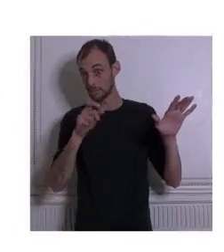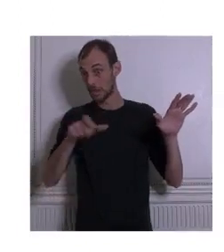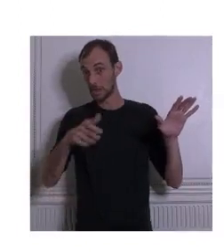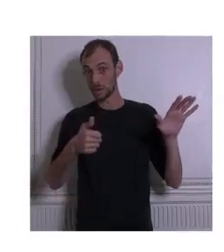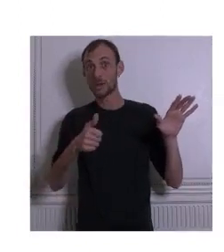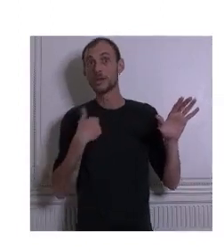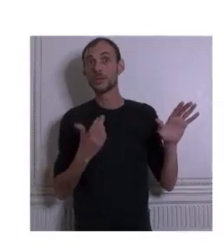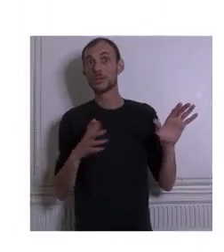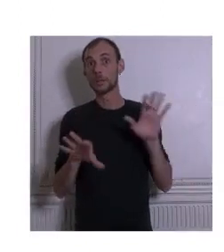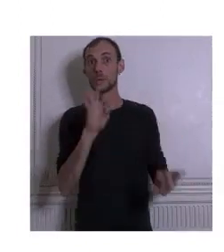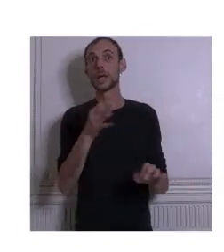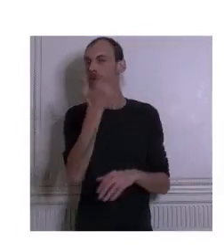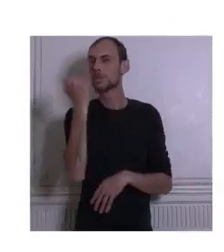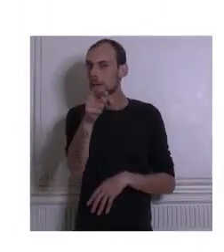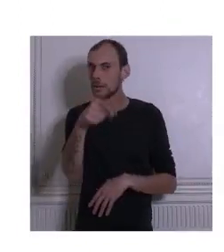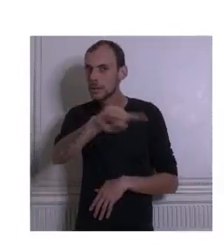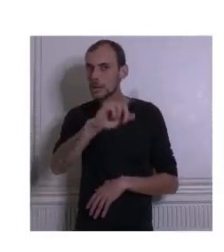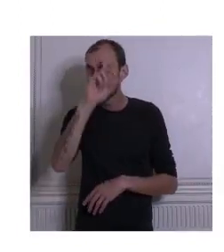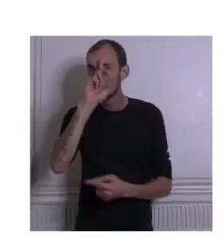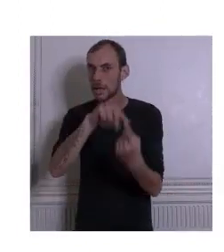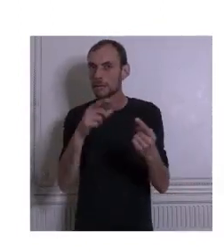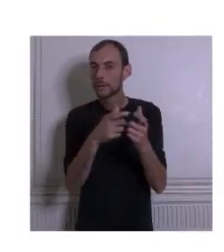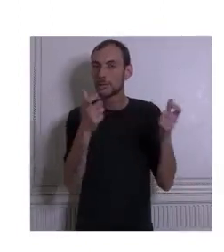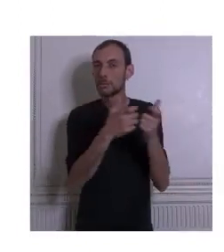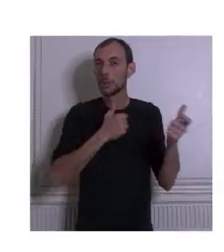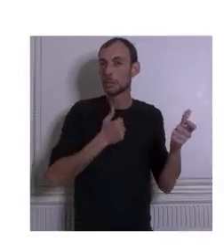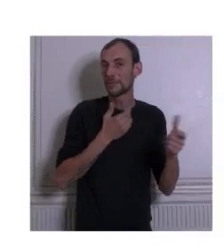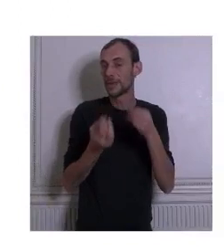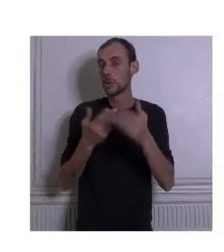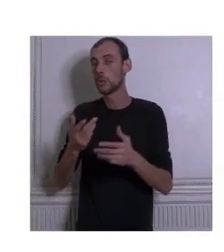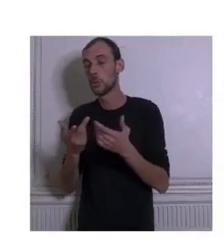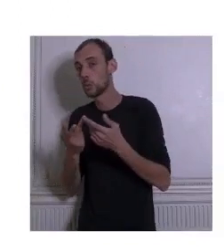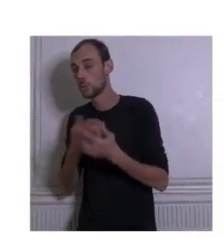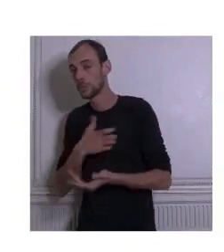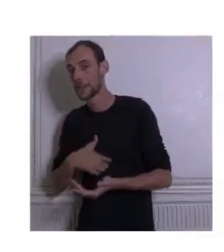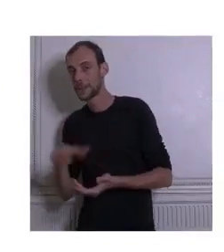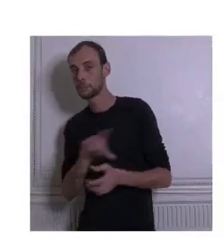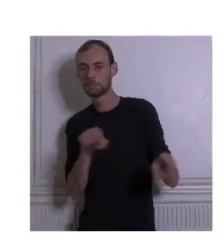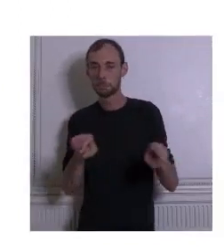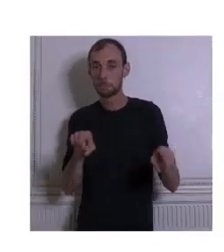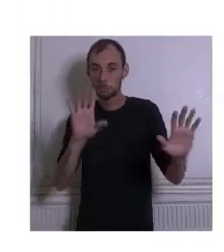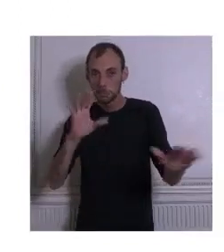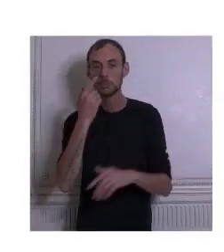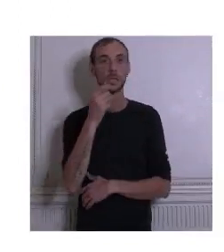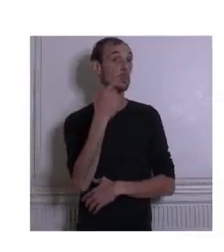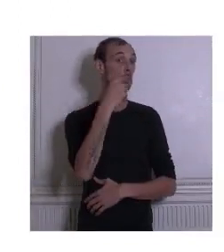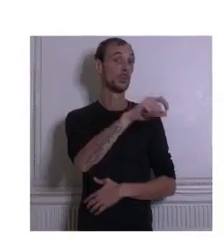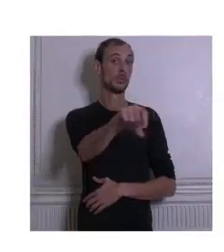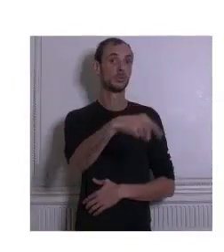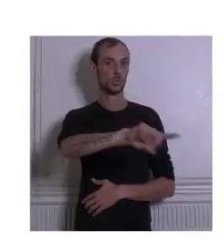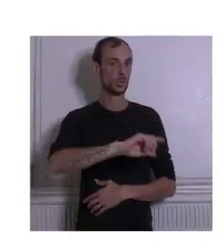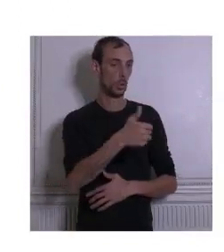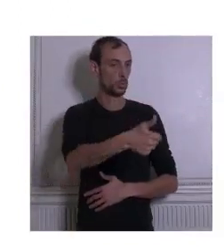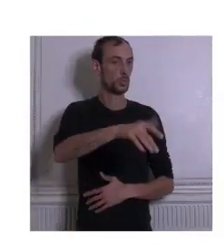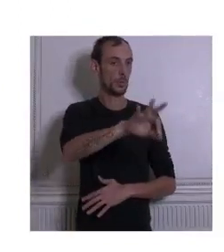je demande, et ce que j'ai demandé à Isabelle, puisqu'elle fait partie de l'exécutif, si quelqu'un a quelque chose à me dire, il vient voir l'exécutif, t'as lancé. Vous êtes collègues, on est collègues tous les deux.